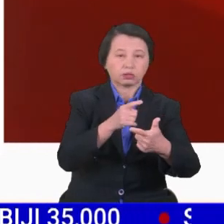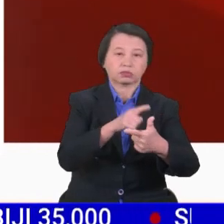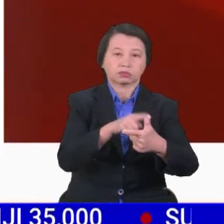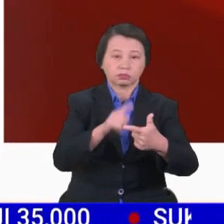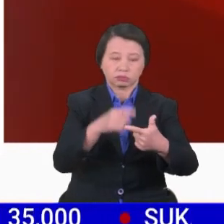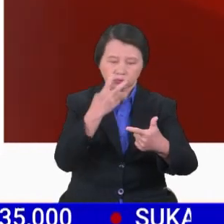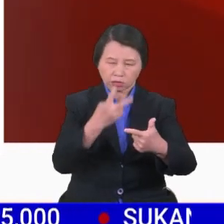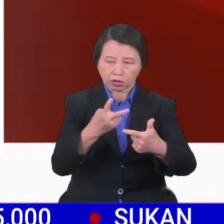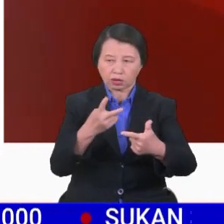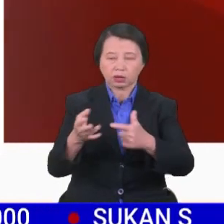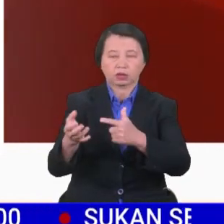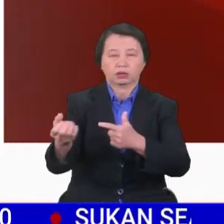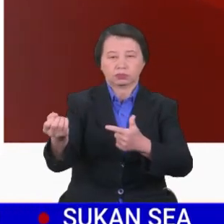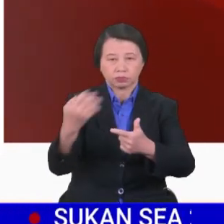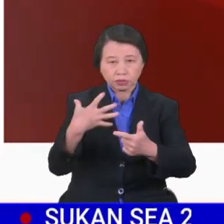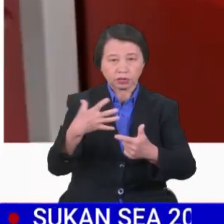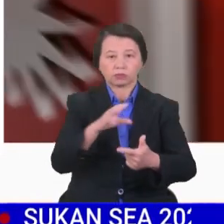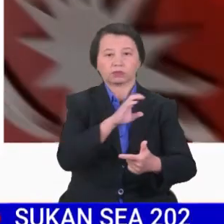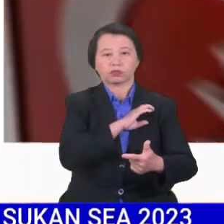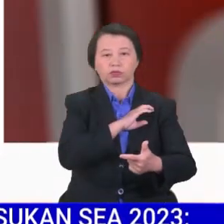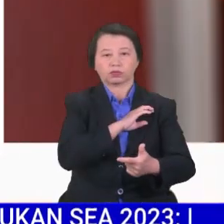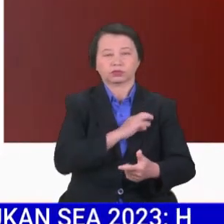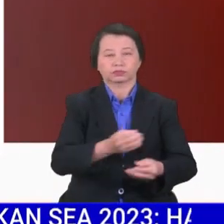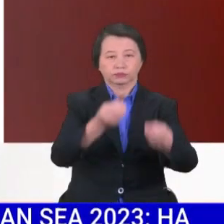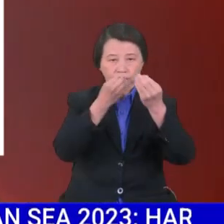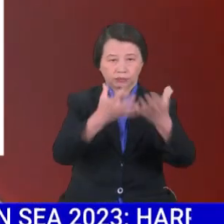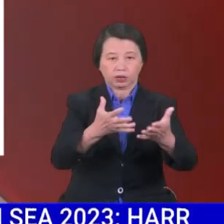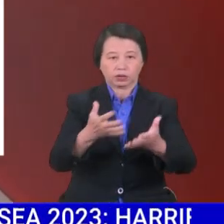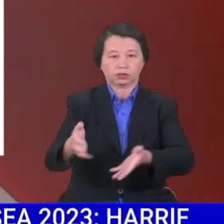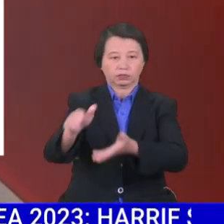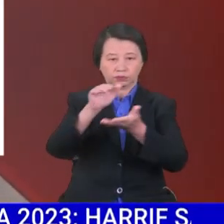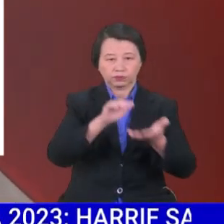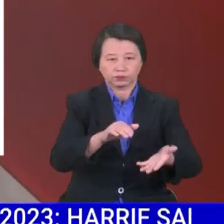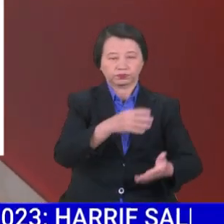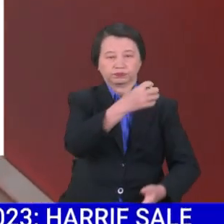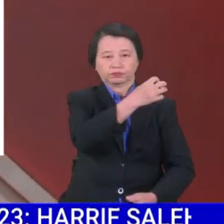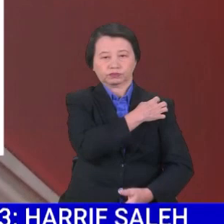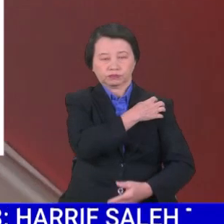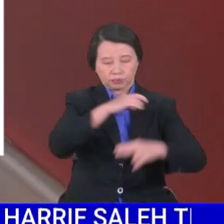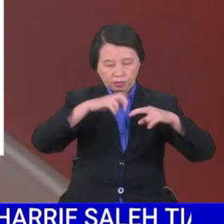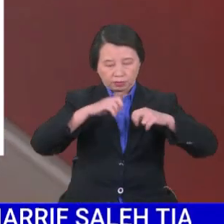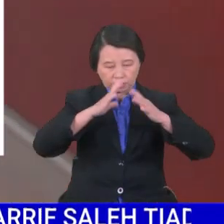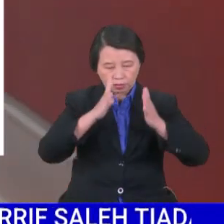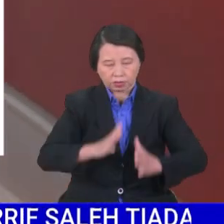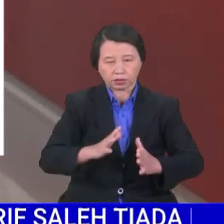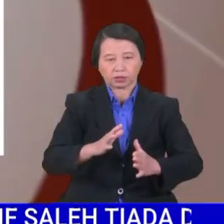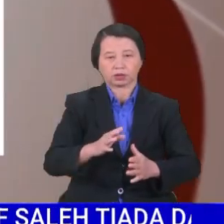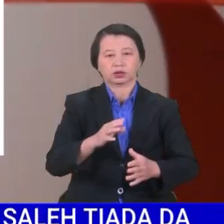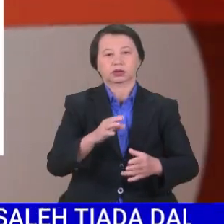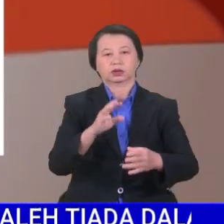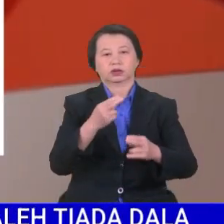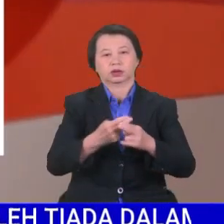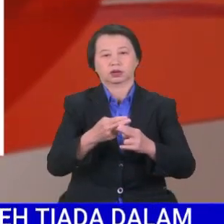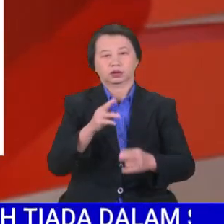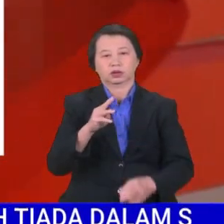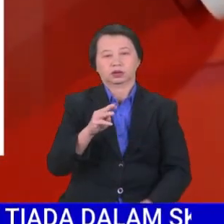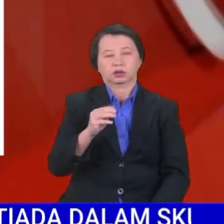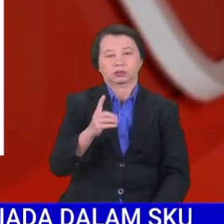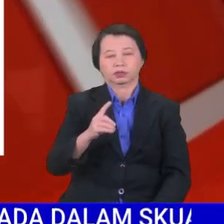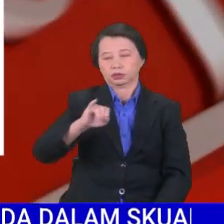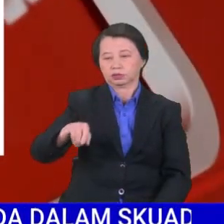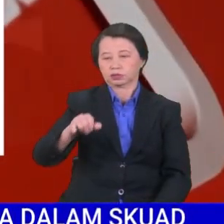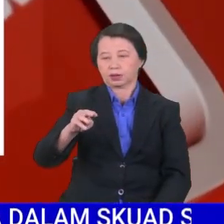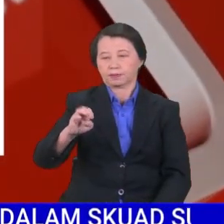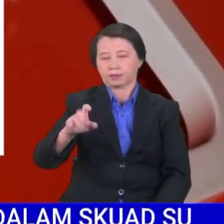kedua-dua individu tersebut katanya maklumat boleh disalurkan kepada pegawai yang sakit Inspektur Muhammad Zaid bin